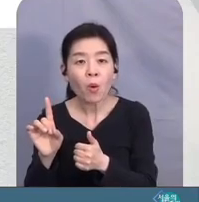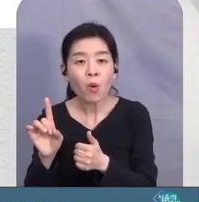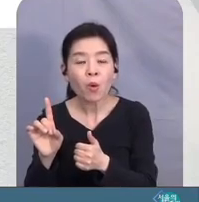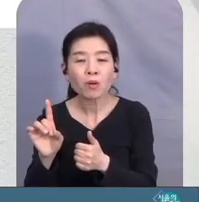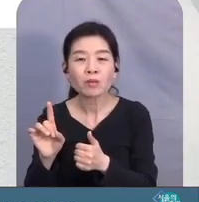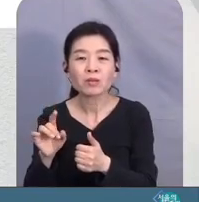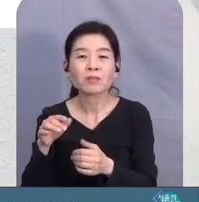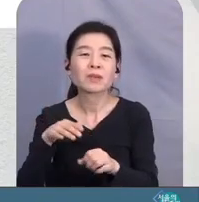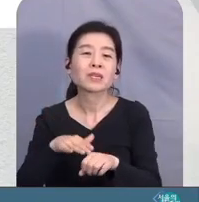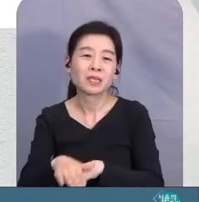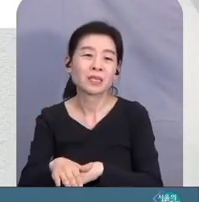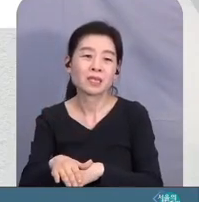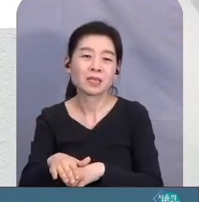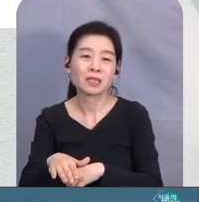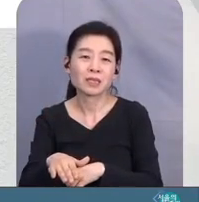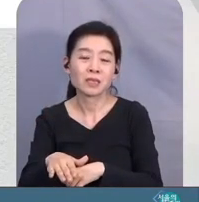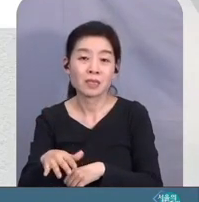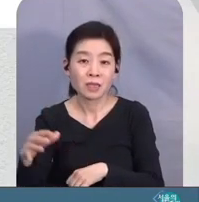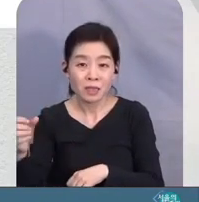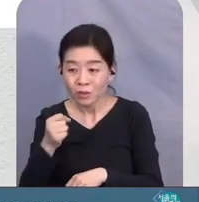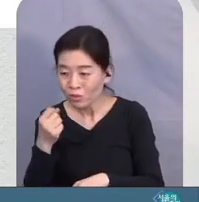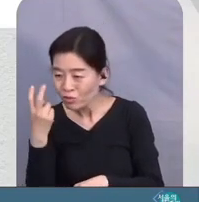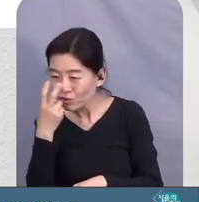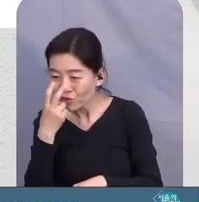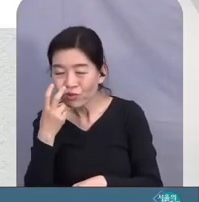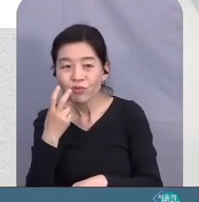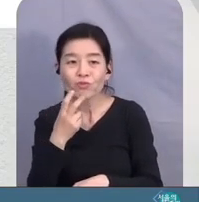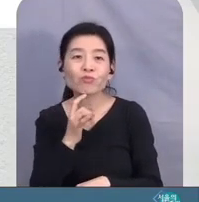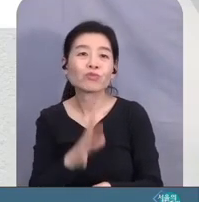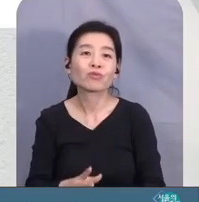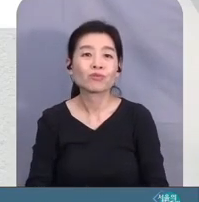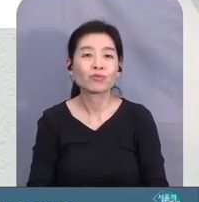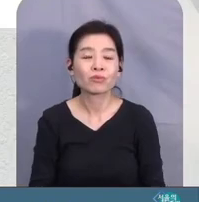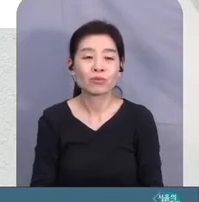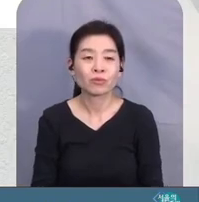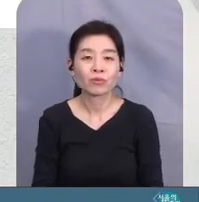이거예요. 이거 가지고 규제하고 있는 거예요, IAEA가.